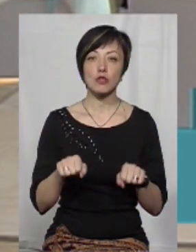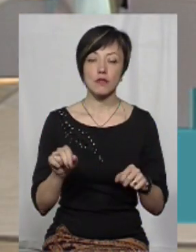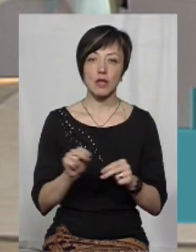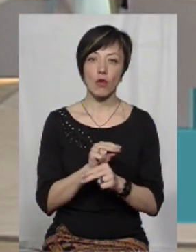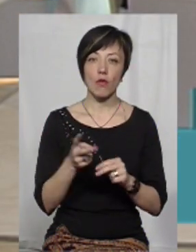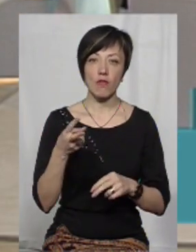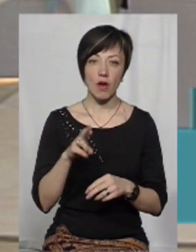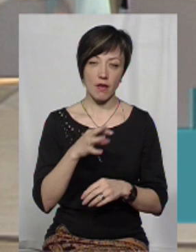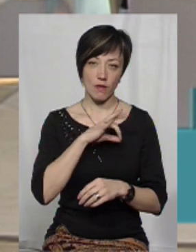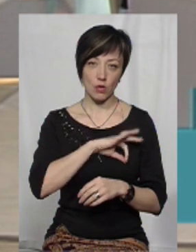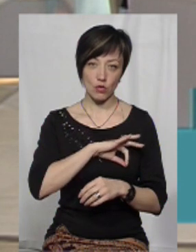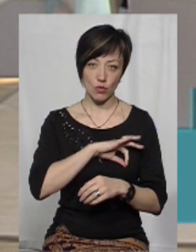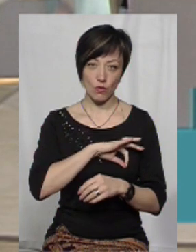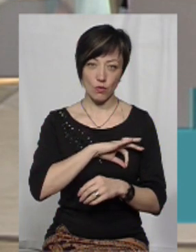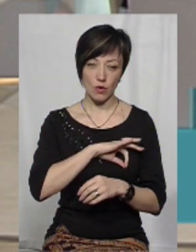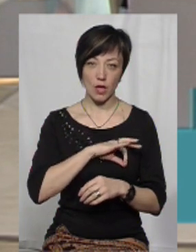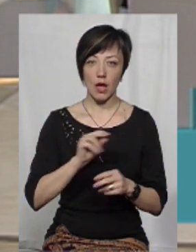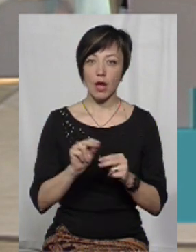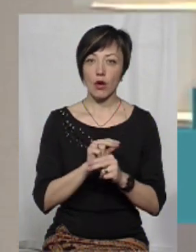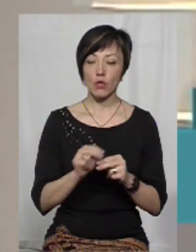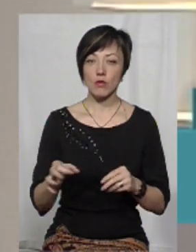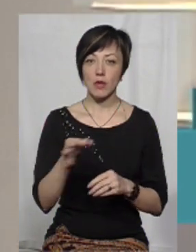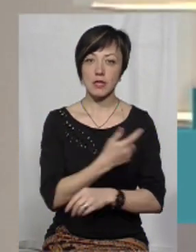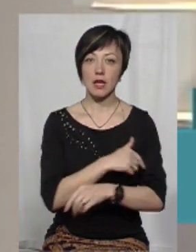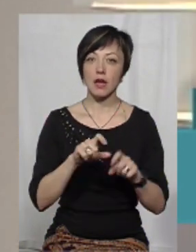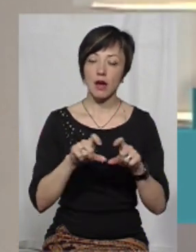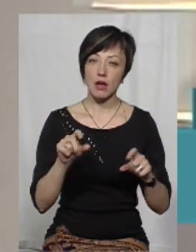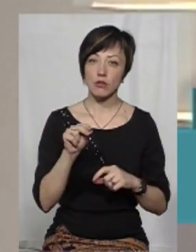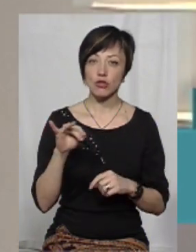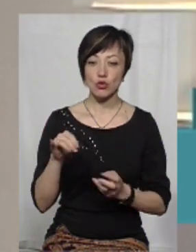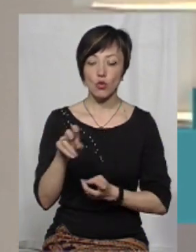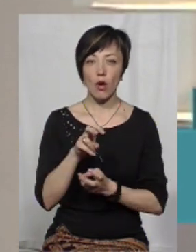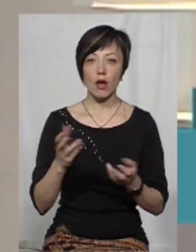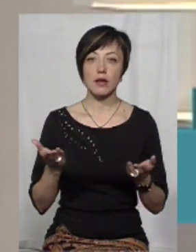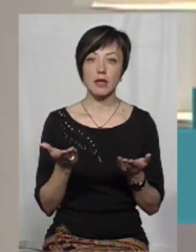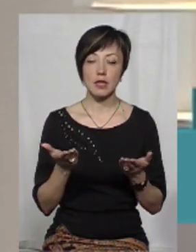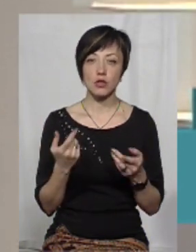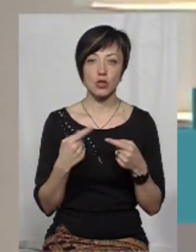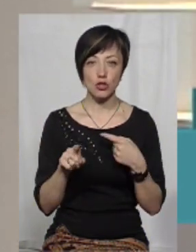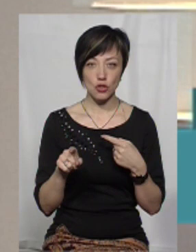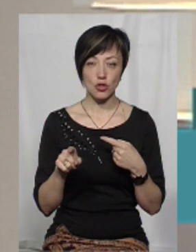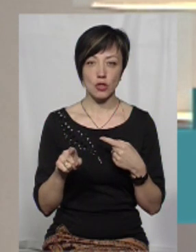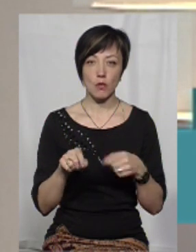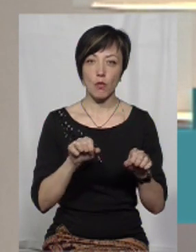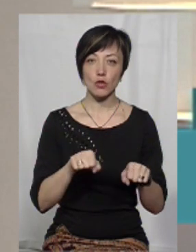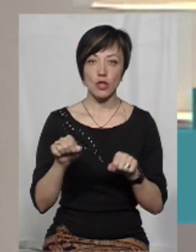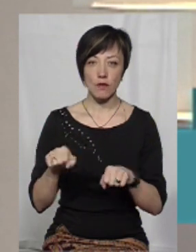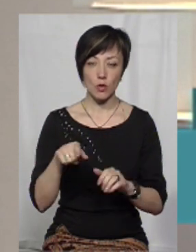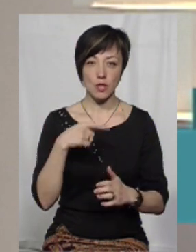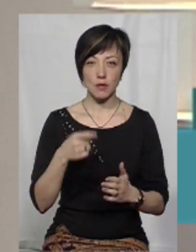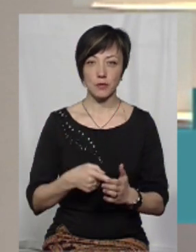можливості лікування вони використовують? Лікуються в обласній лікарні чи шукають якісь інші